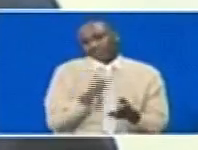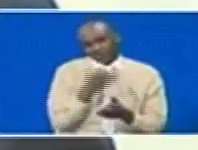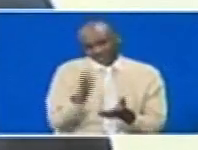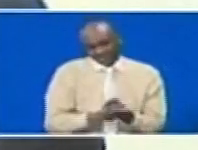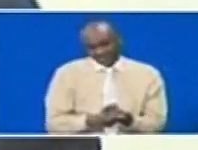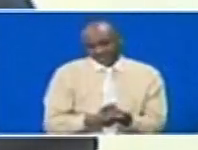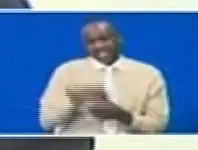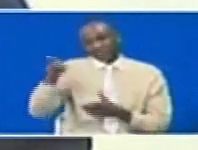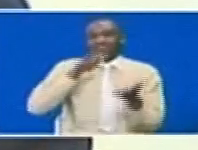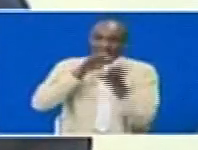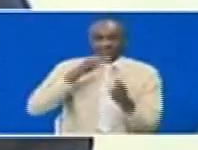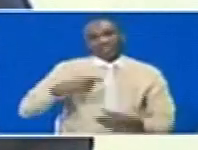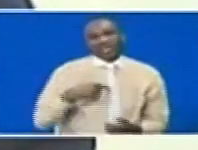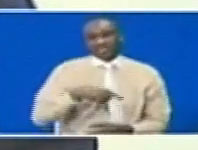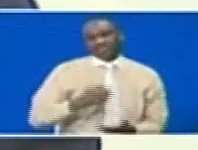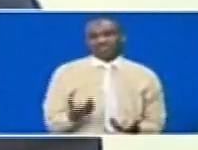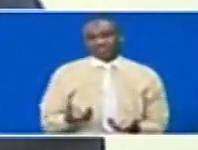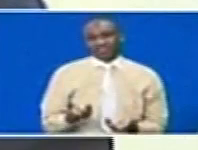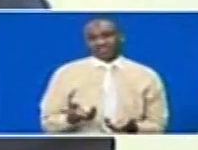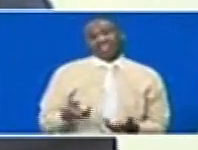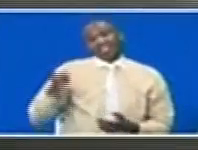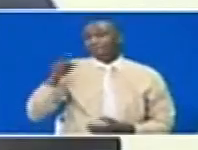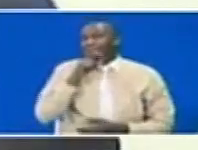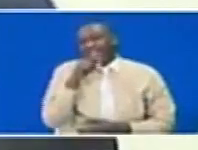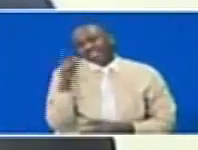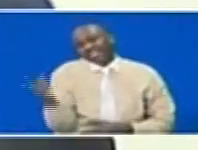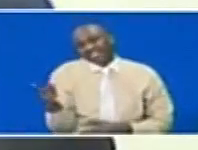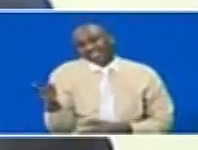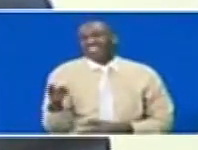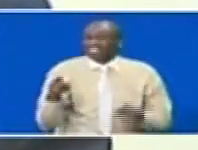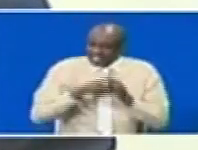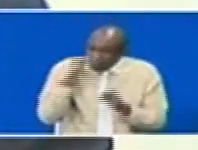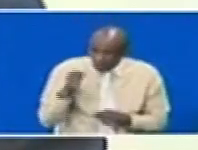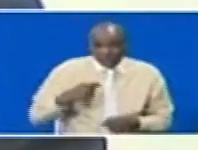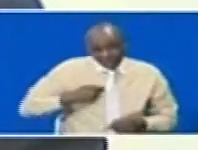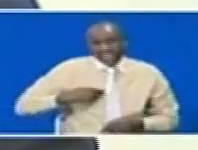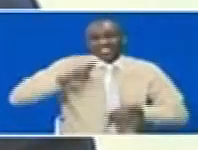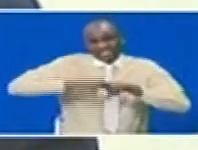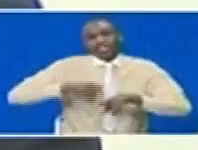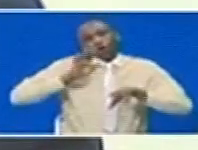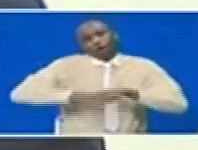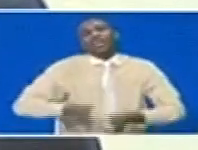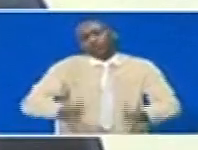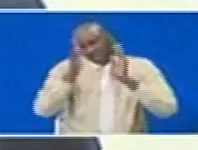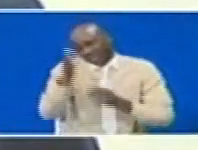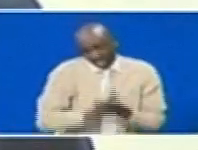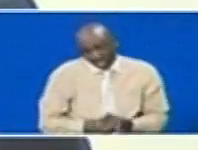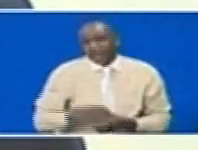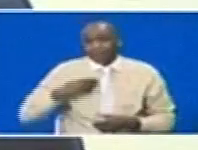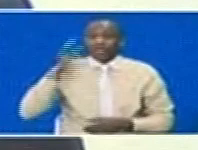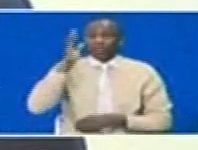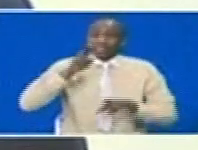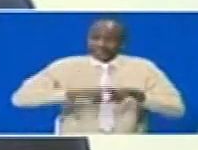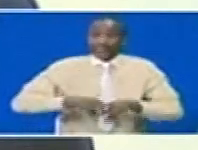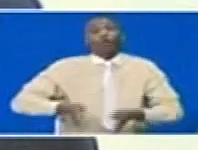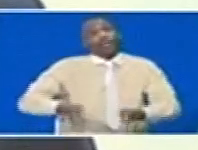They laugh at us. How do men our age go sitting on the tarmac? We will sit on that